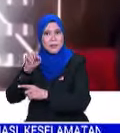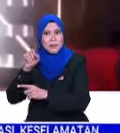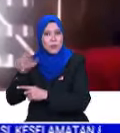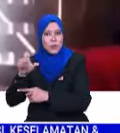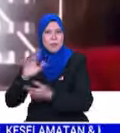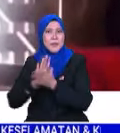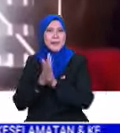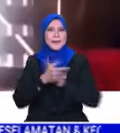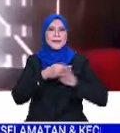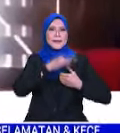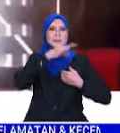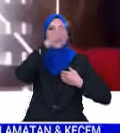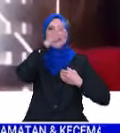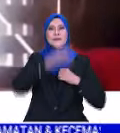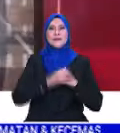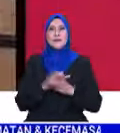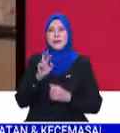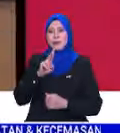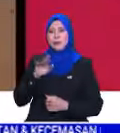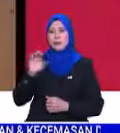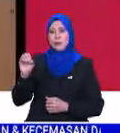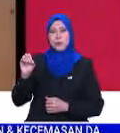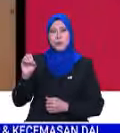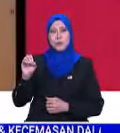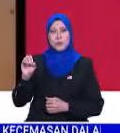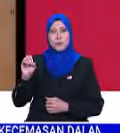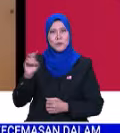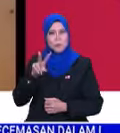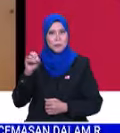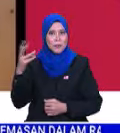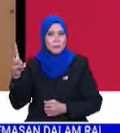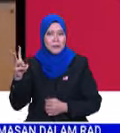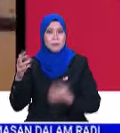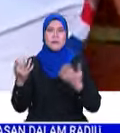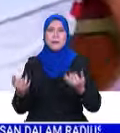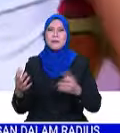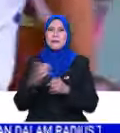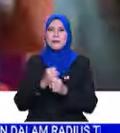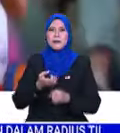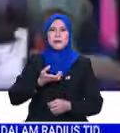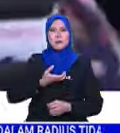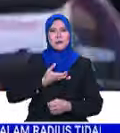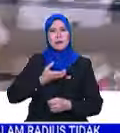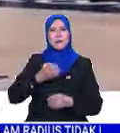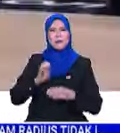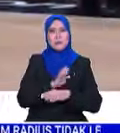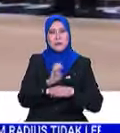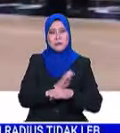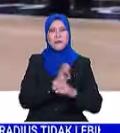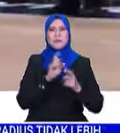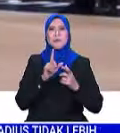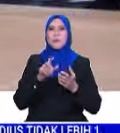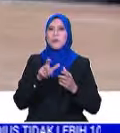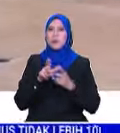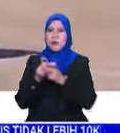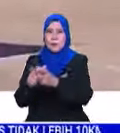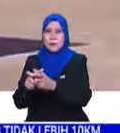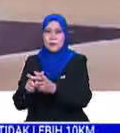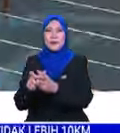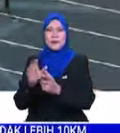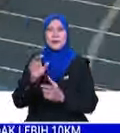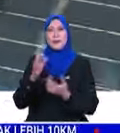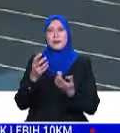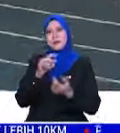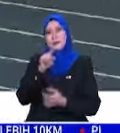inspirasi. Pada edisi di Rio 2016 Kem Paralimpik Negara, berpulang 3 pingat emas melalui atlet olahraga Muhammad Rizwan Mokpuzi,